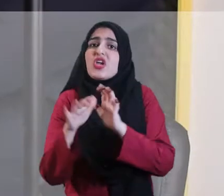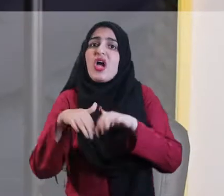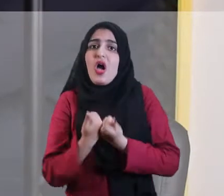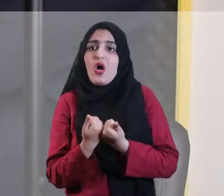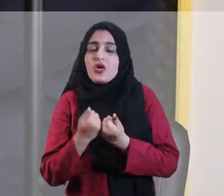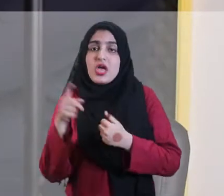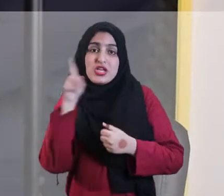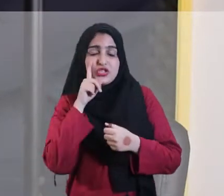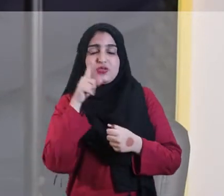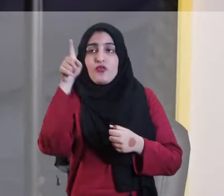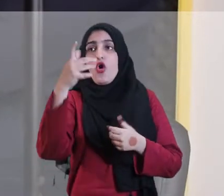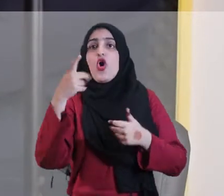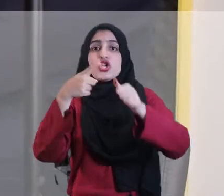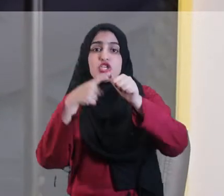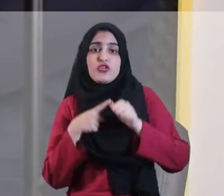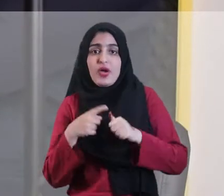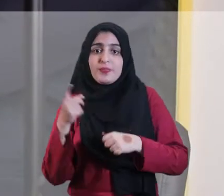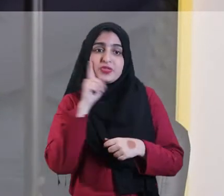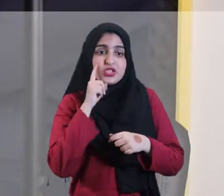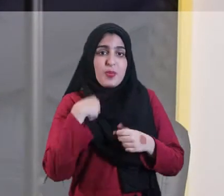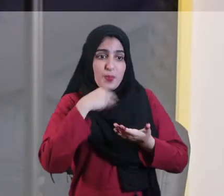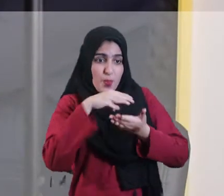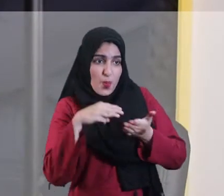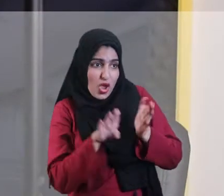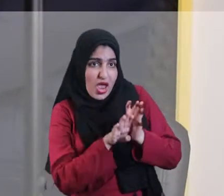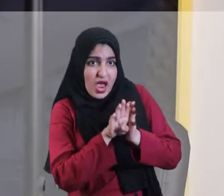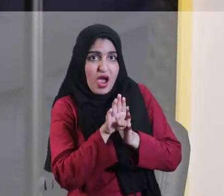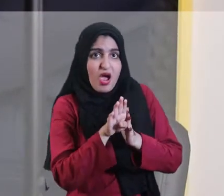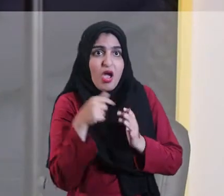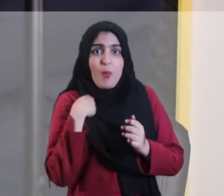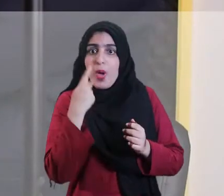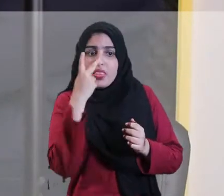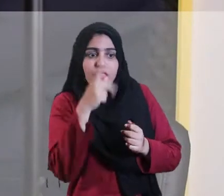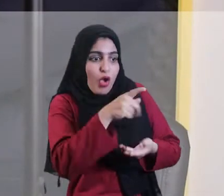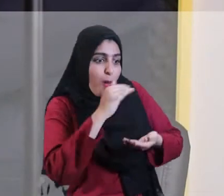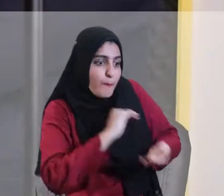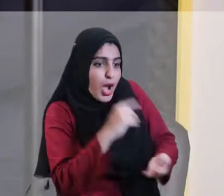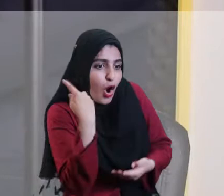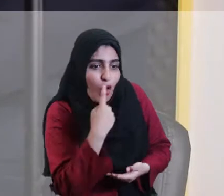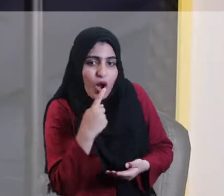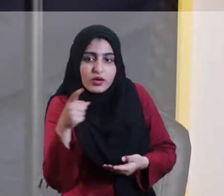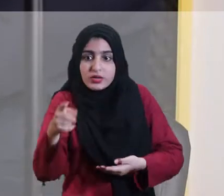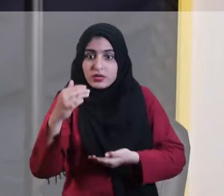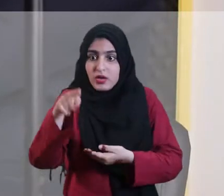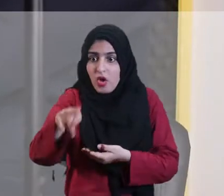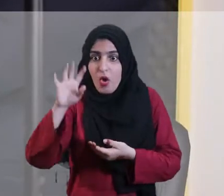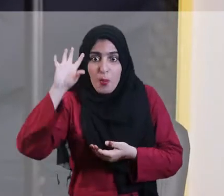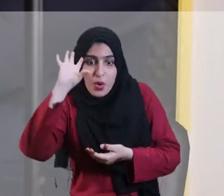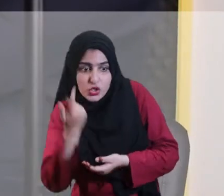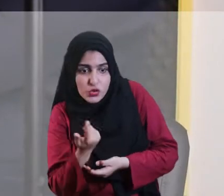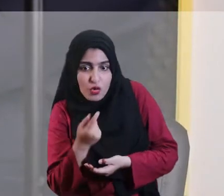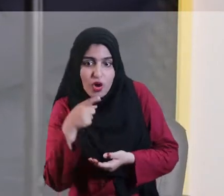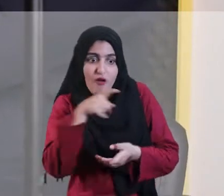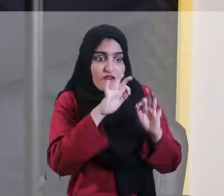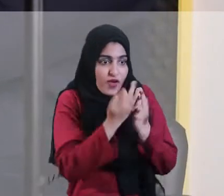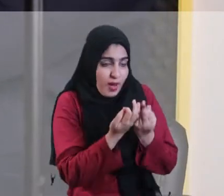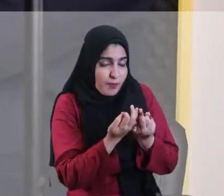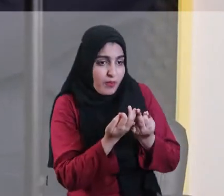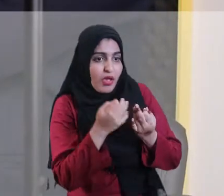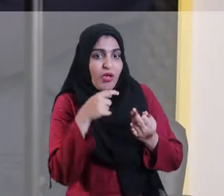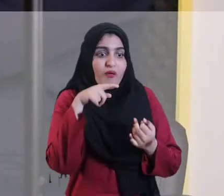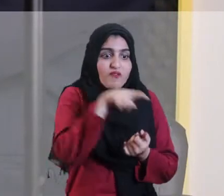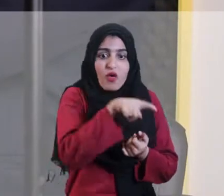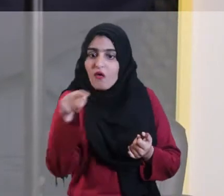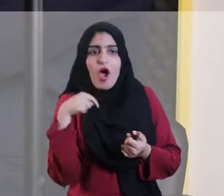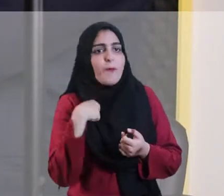बना था है तो मैं यह नहीं देखा कि यह किसका बेटा है यह किसकी बेटी है वह क्या खानदान है उसकी क्या